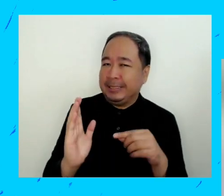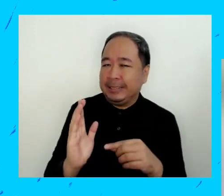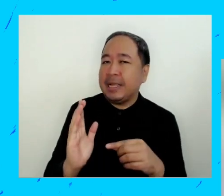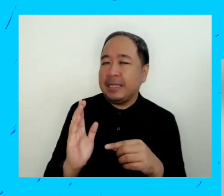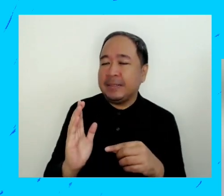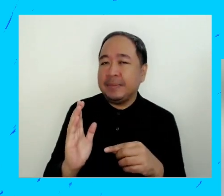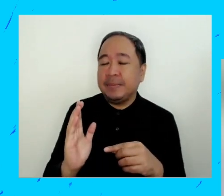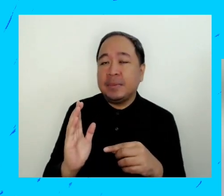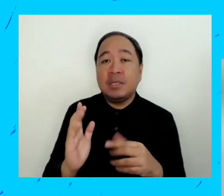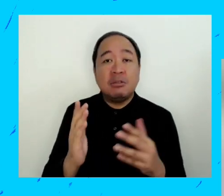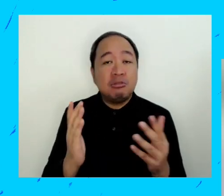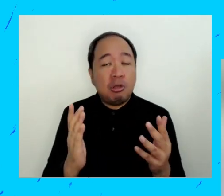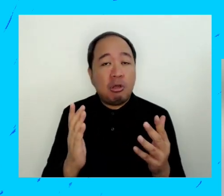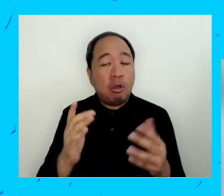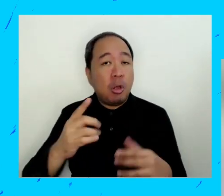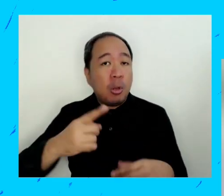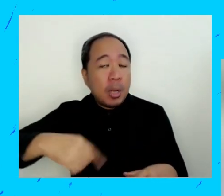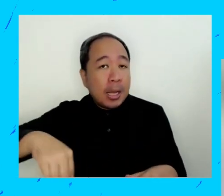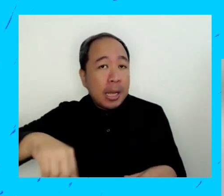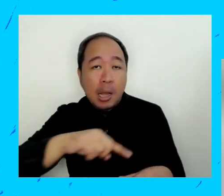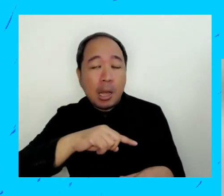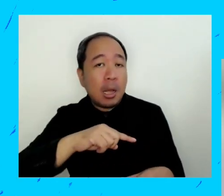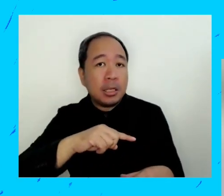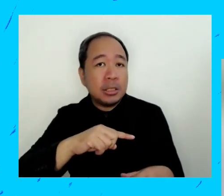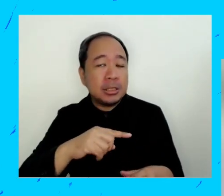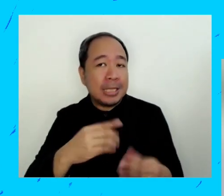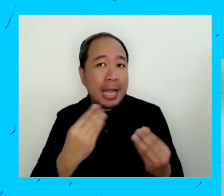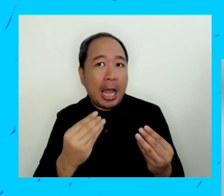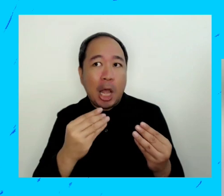sexuelle globale est un droit.